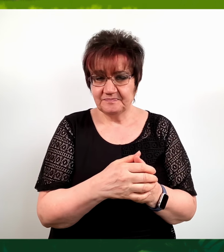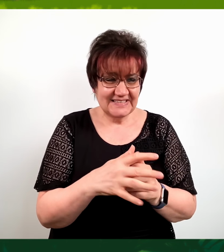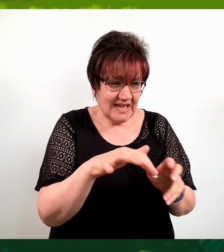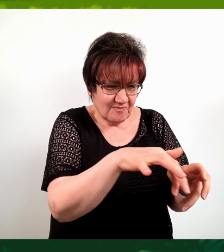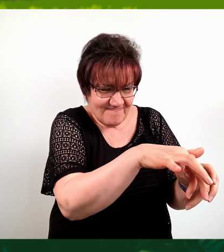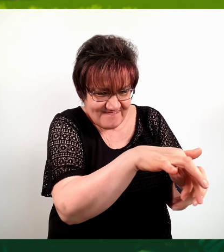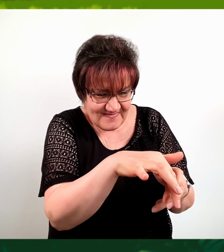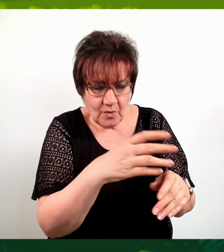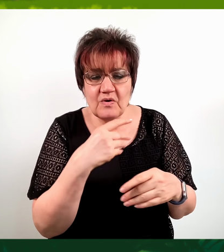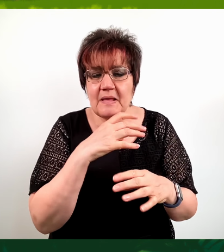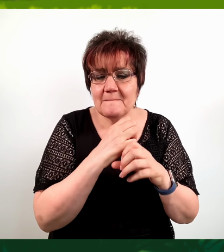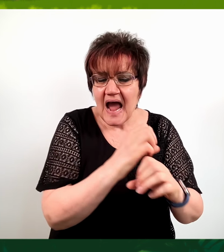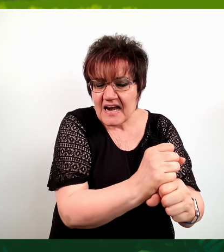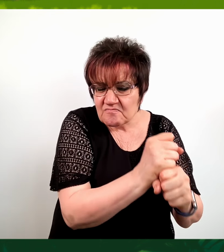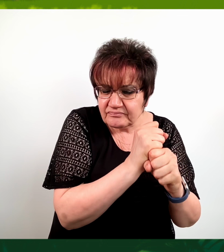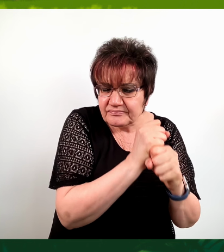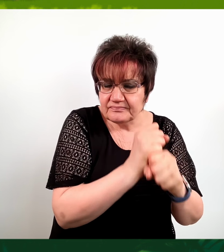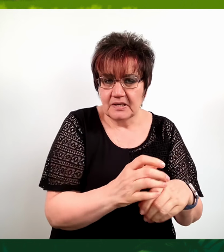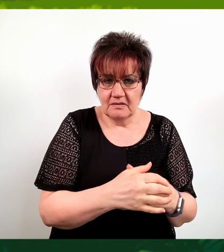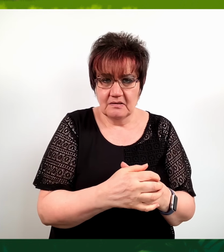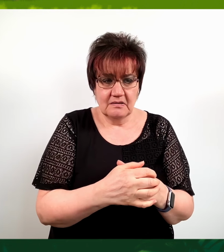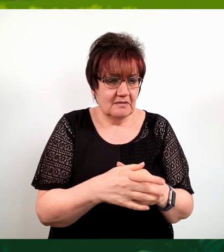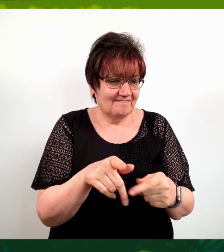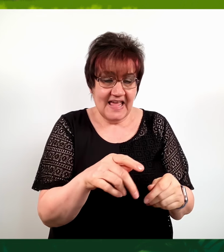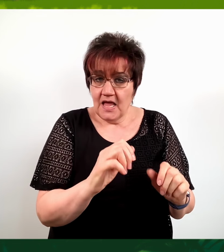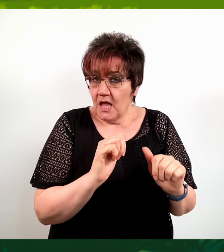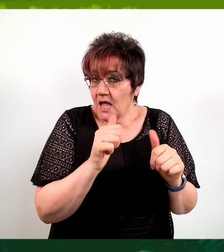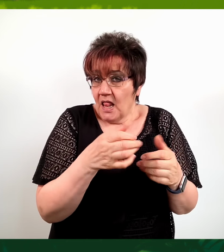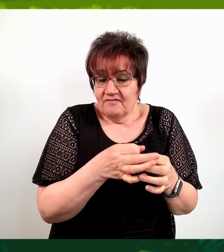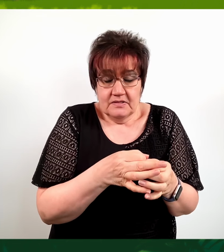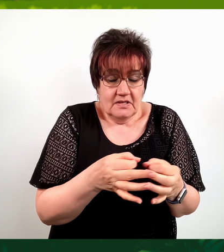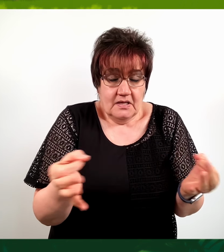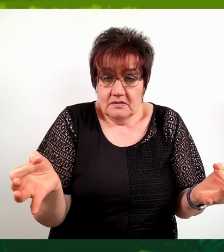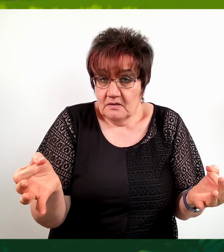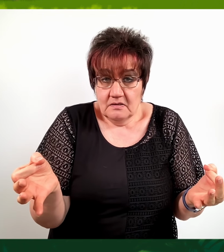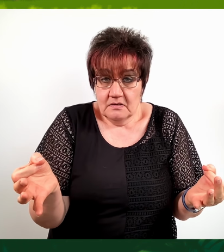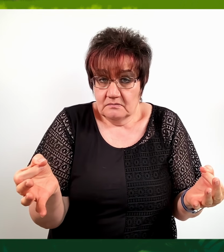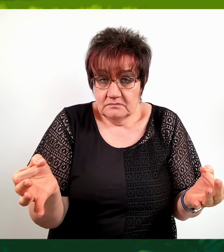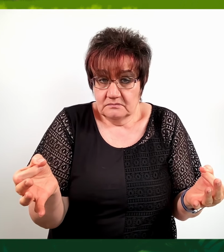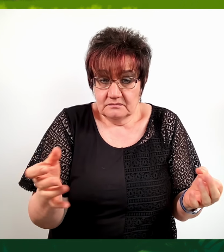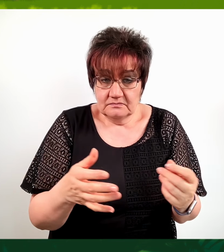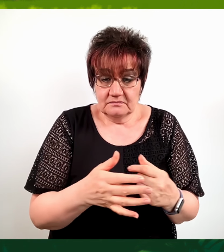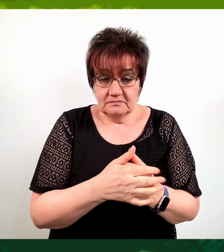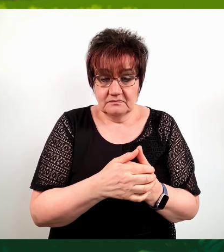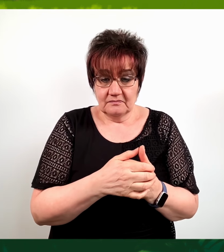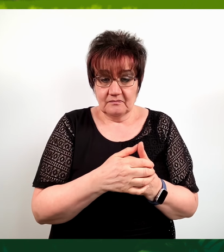zogen sie an dem Bart und rüttelten an dem Bart. Aber auch da passierte nichts.